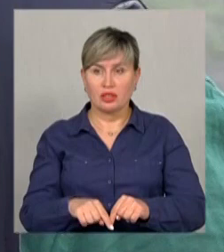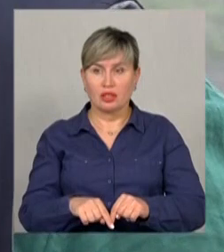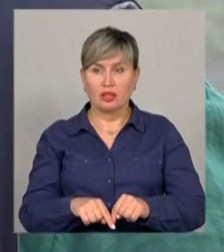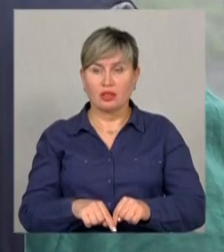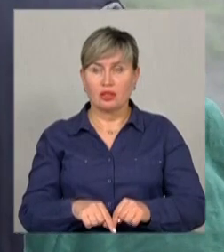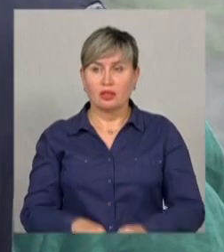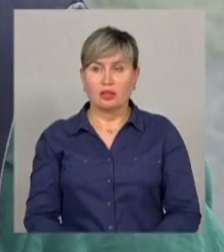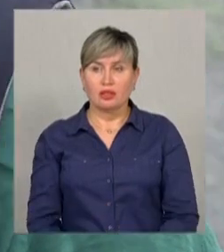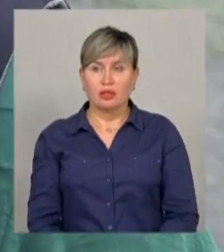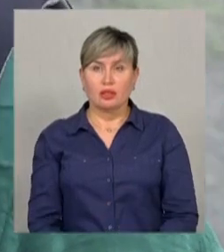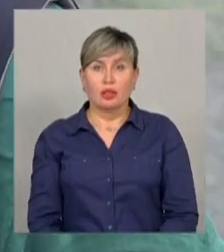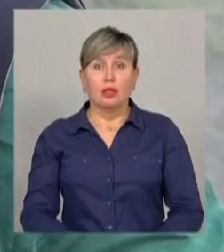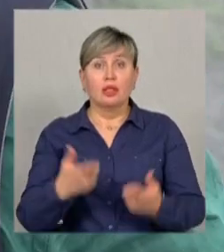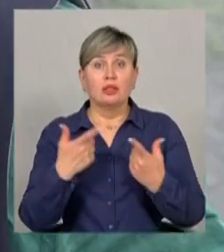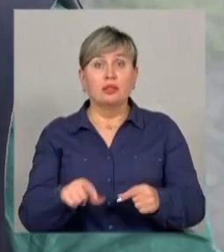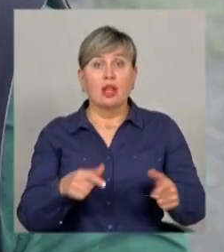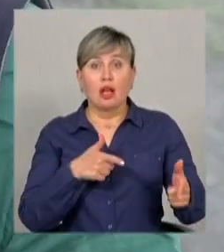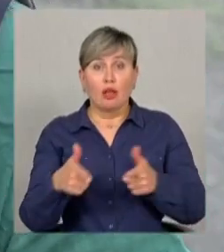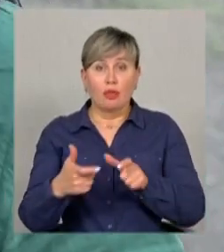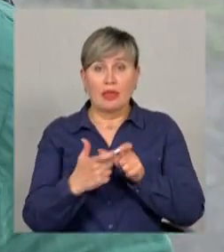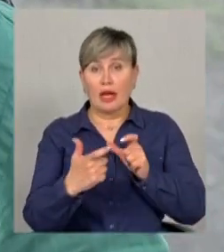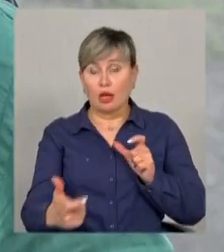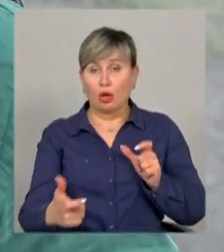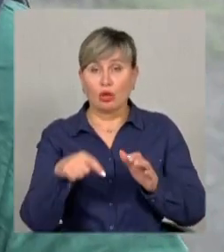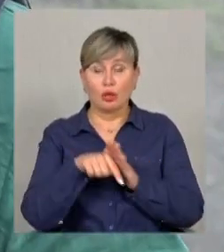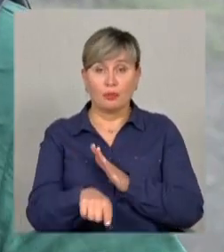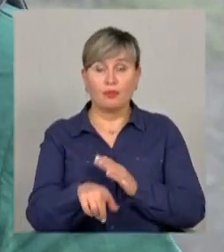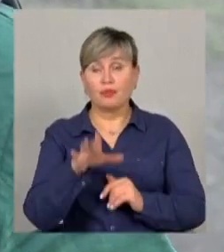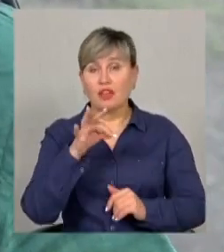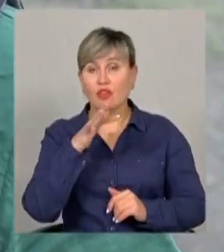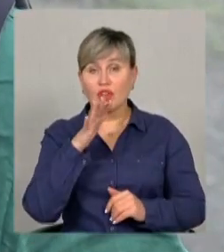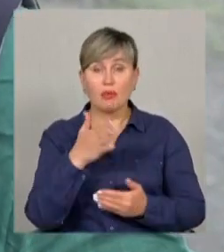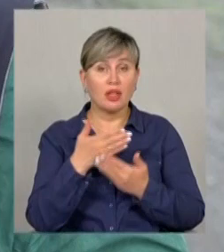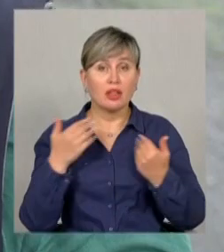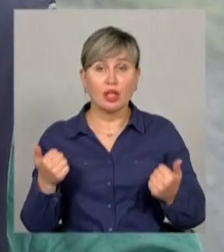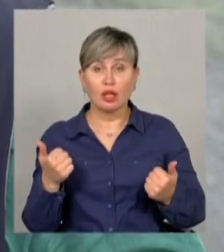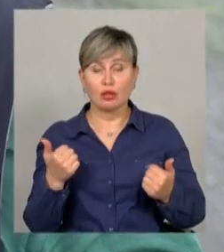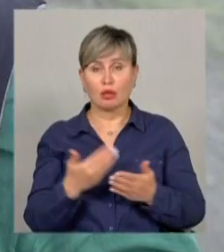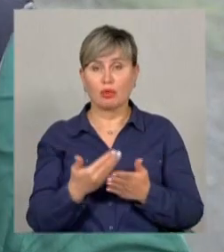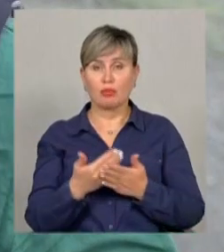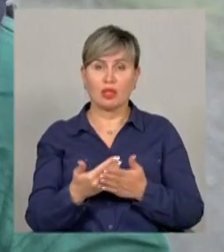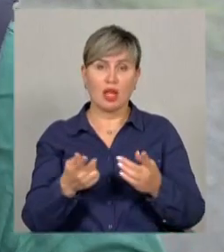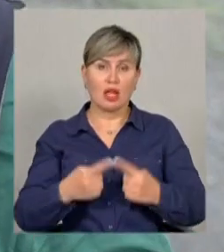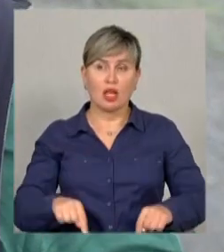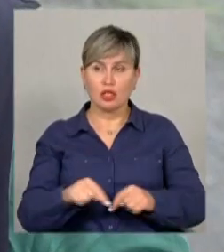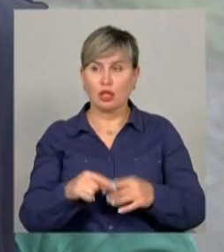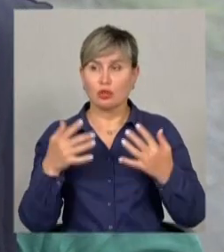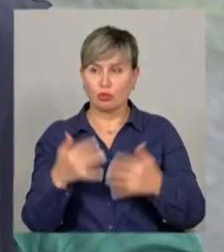на уложенных местах, где во время их отсутствия, например, подрядная организация